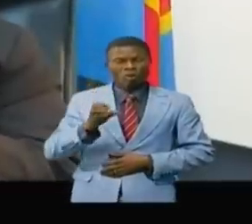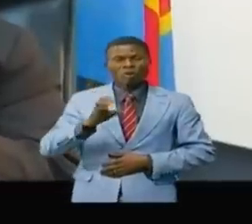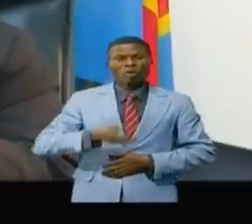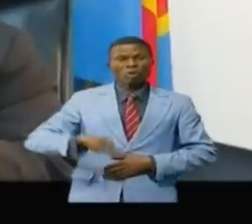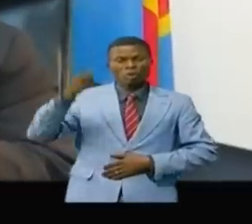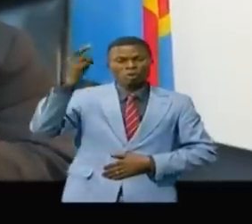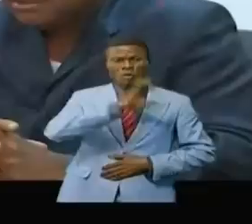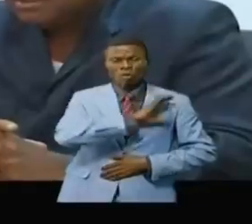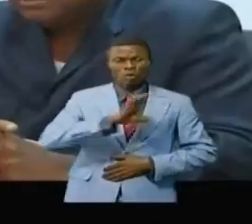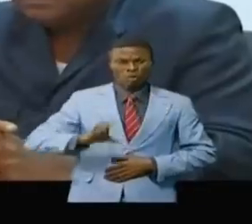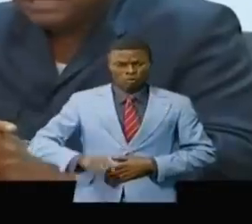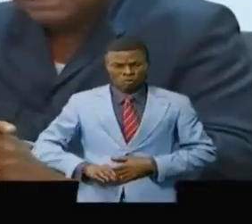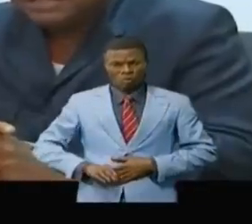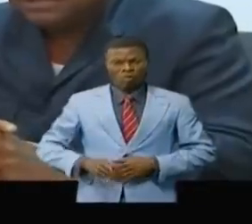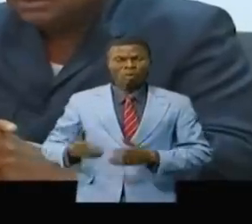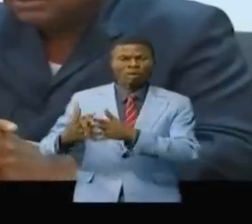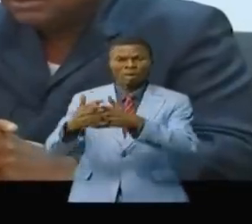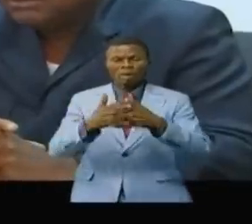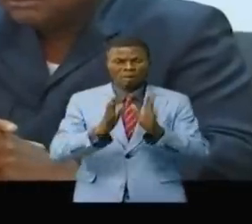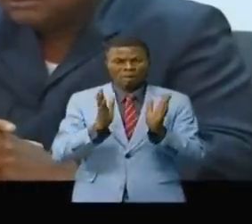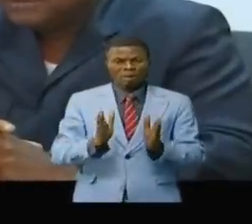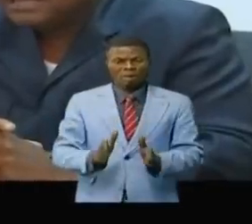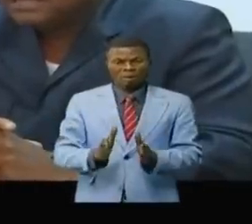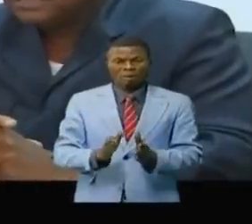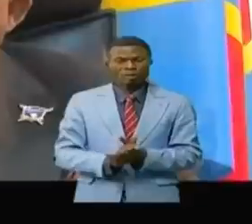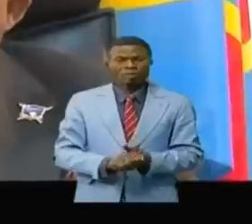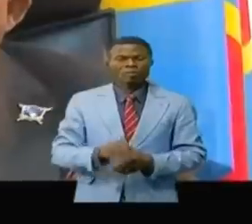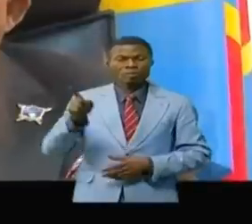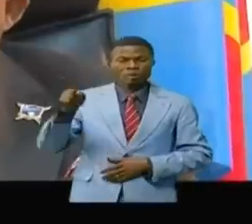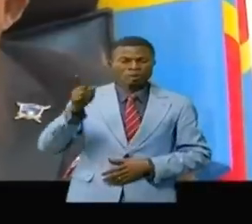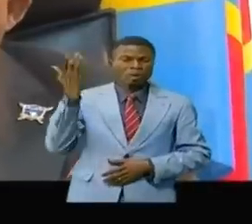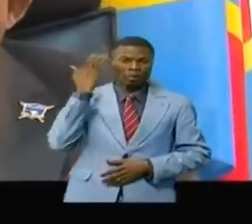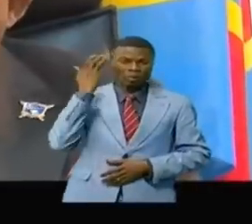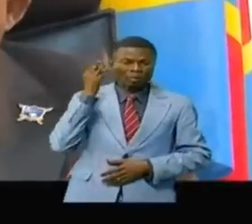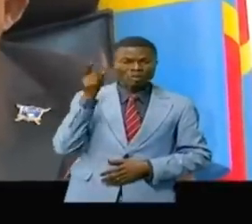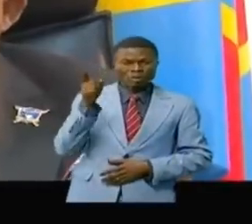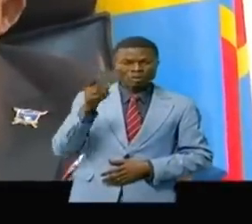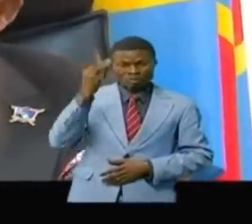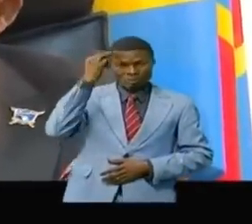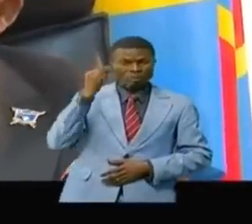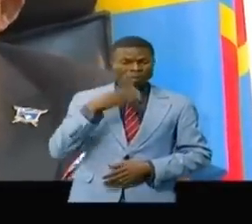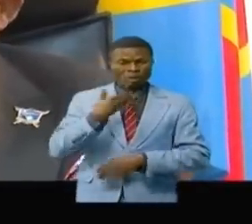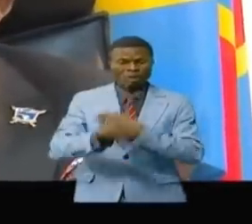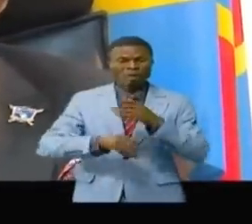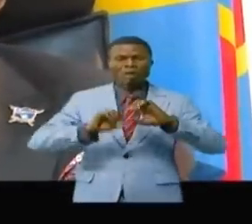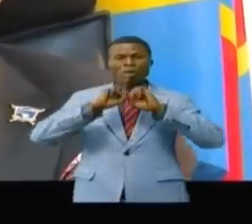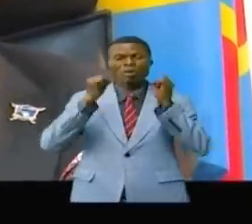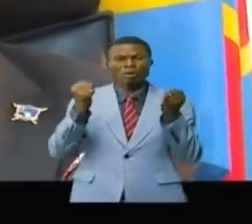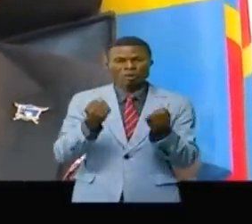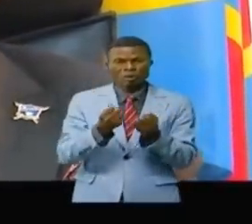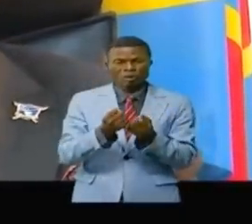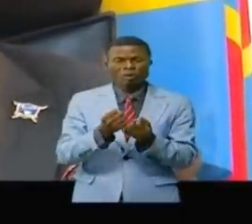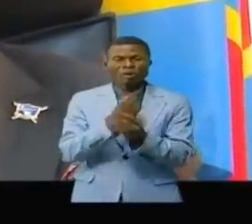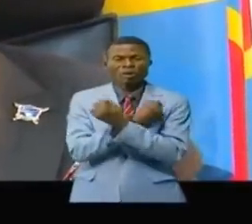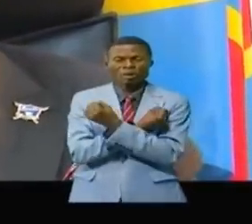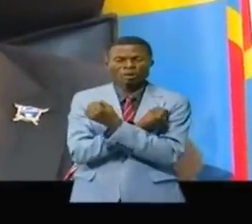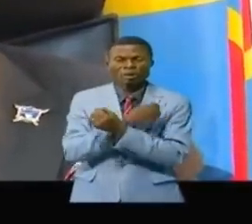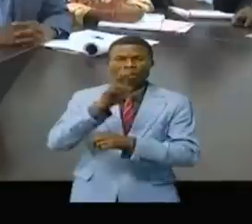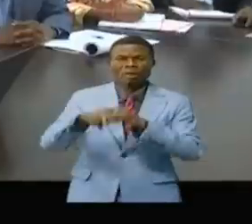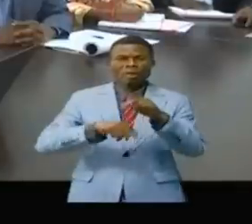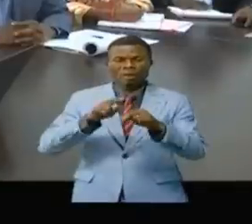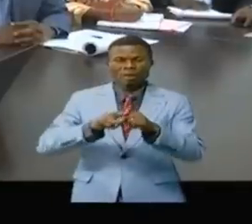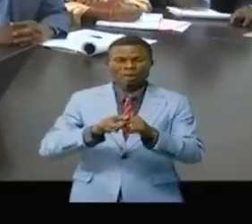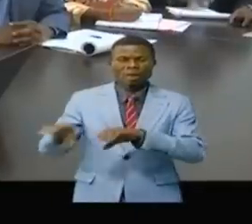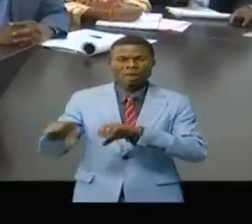Unies pour les réfugiés. C'est l'essence de cette audience que Modeste Mutinga Mutuchai, ministre des Affaires sociales, Solidarité nationale et Action